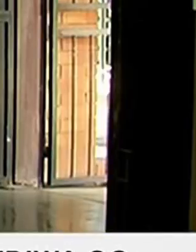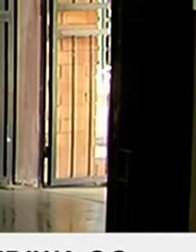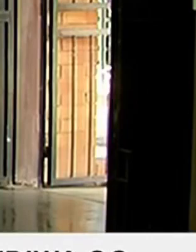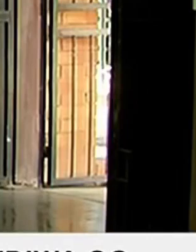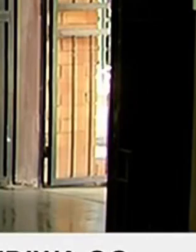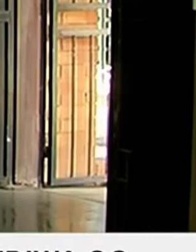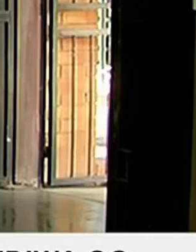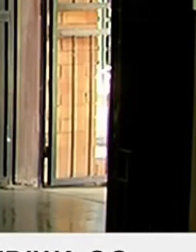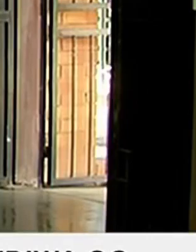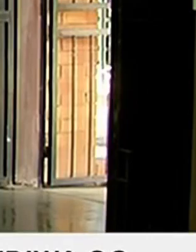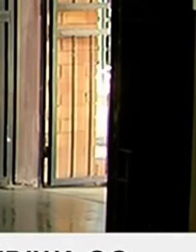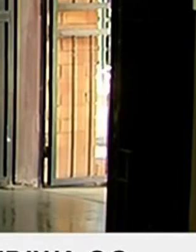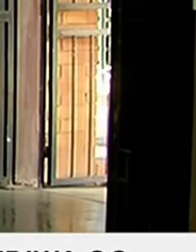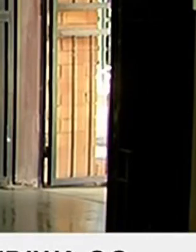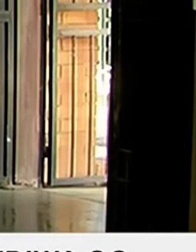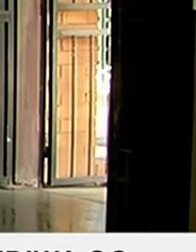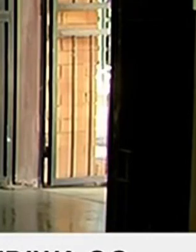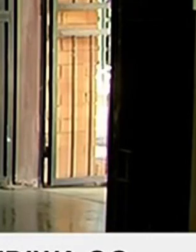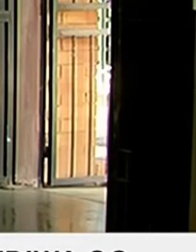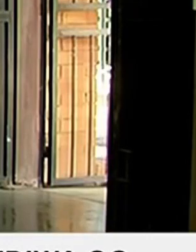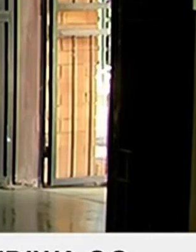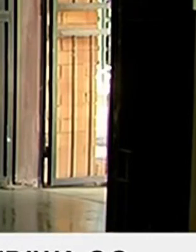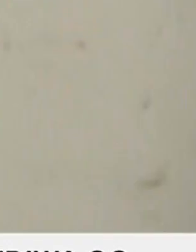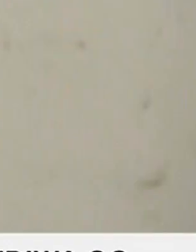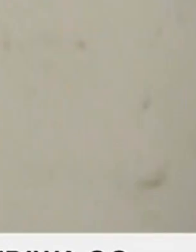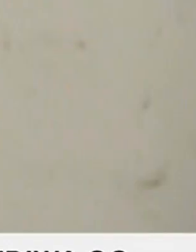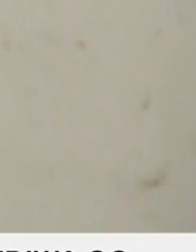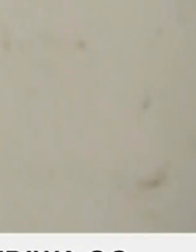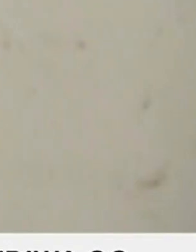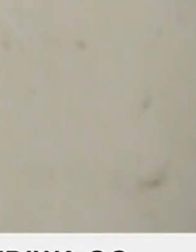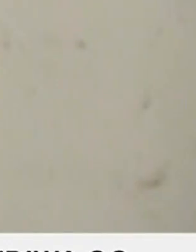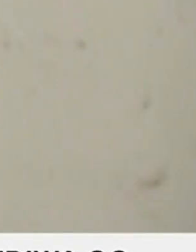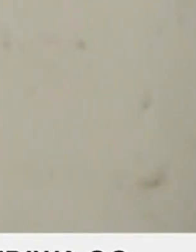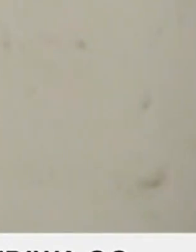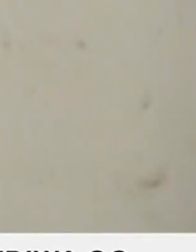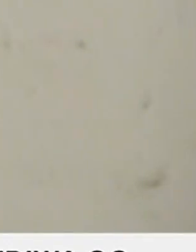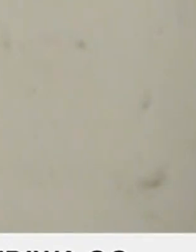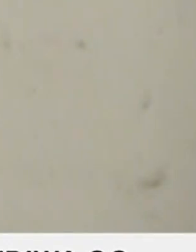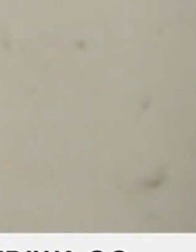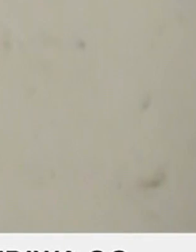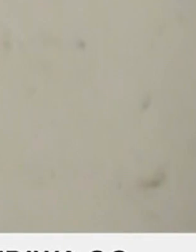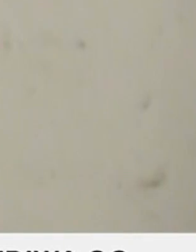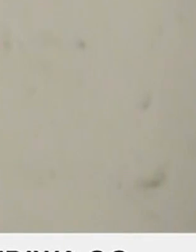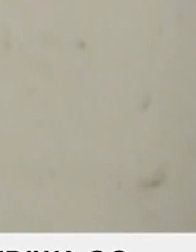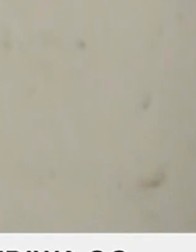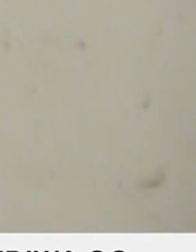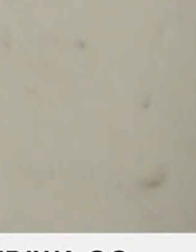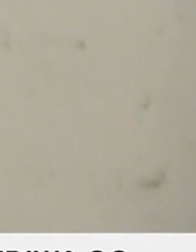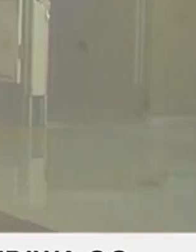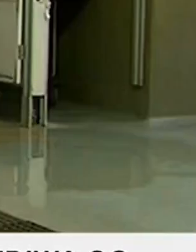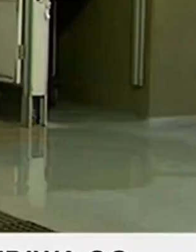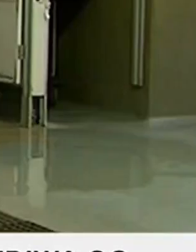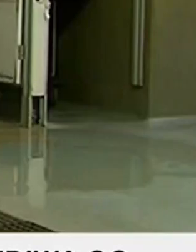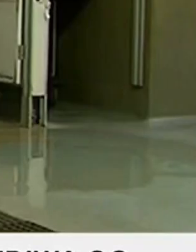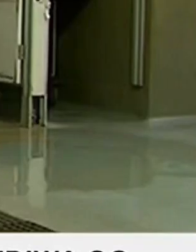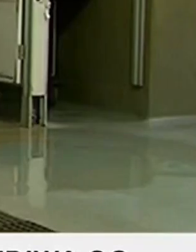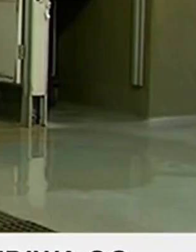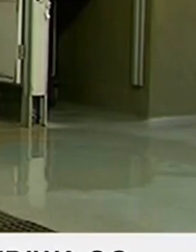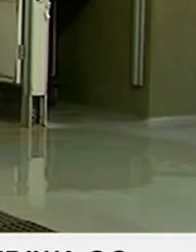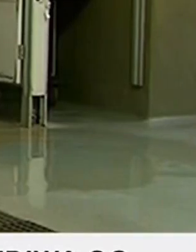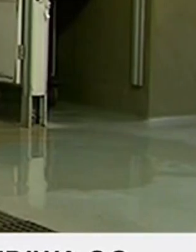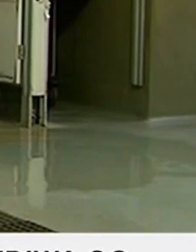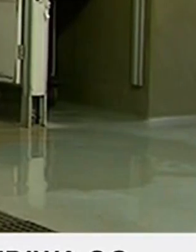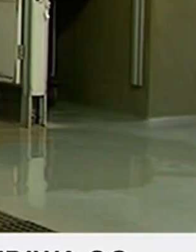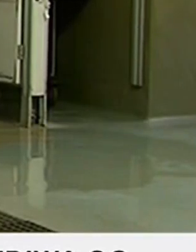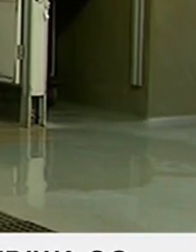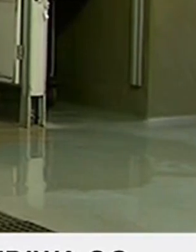Go le jalo ba gwetlhilwe go tshola makwaloitshupo a bone le a baswi le makwalo a matsalo a bana. Fa